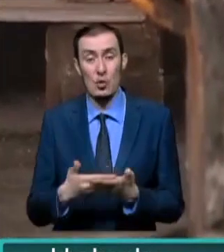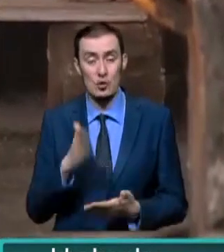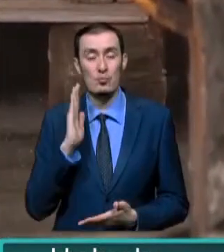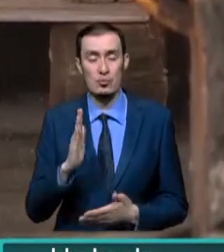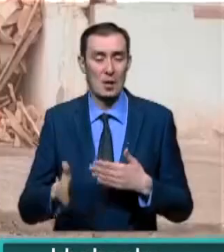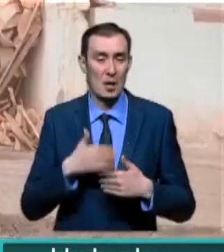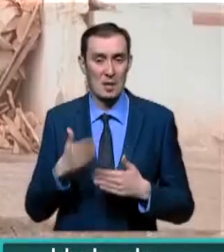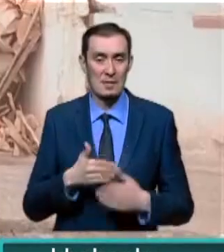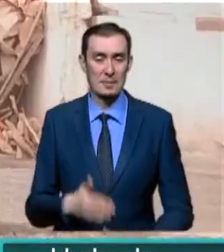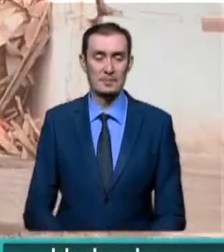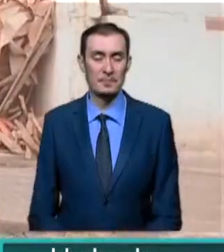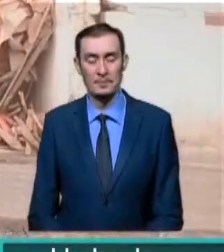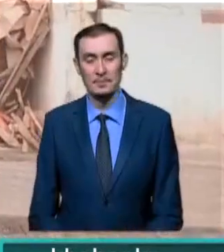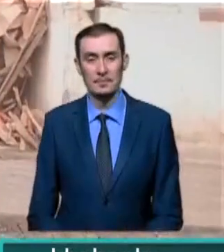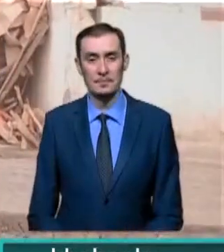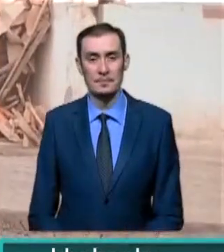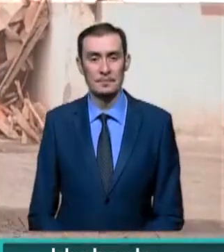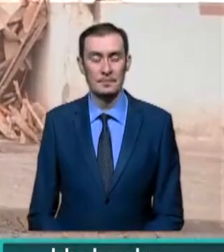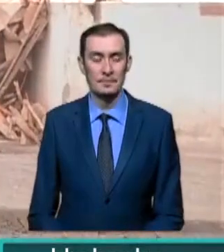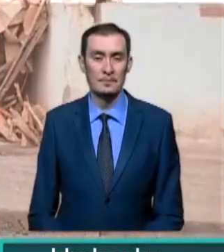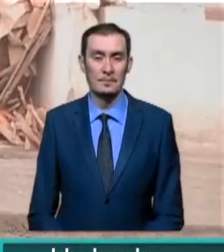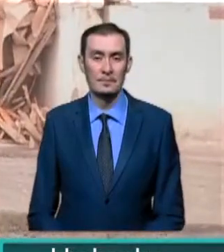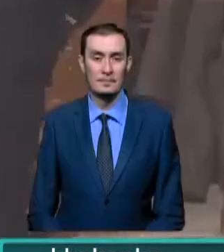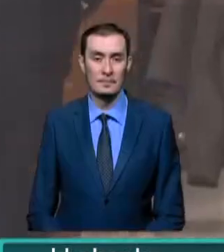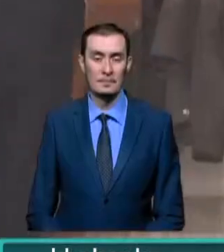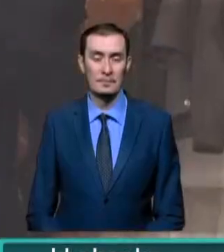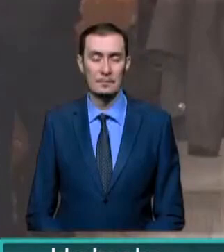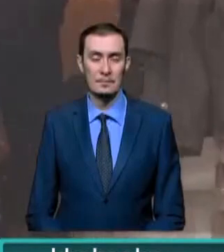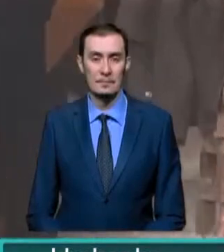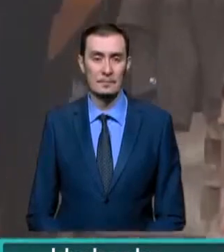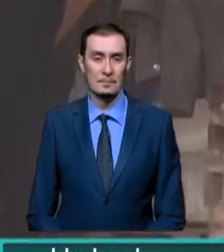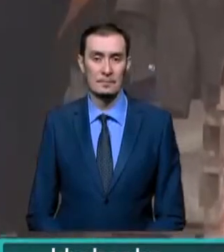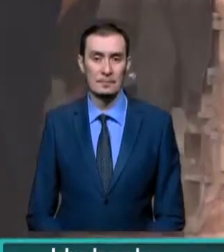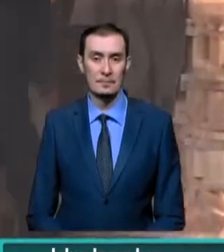обещают наказывать. Катерина Попкова, Самат Нагашбекулы, Нурмахан Бекмуратов, Шымкент. Итоги дня.